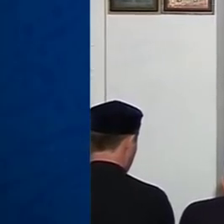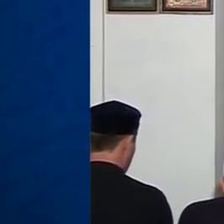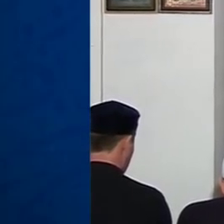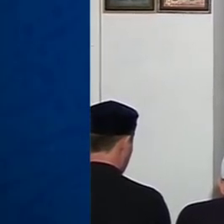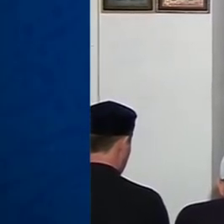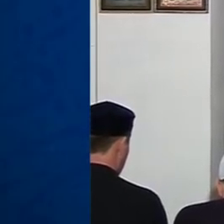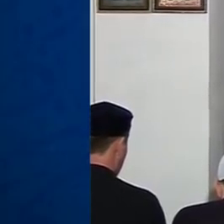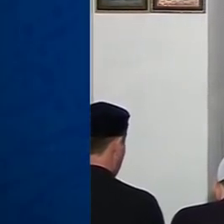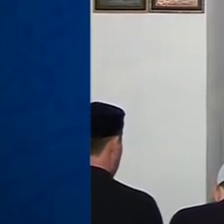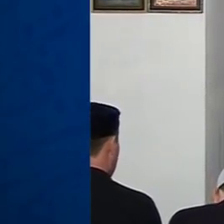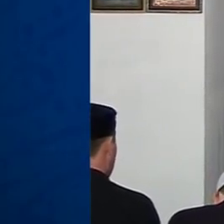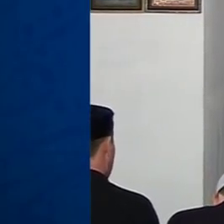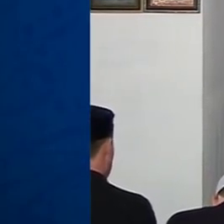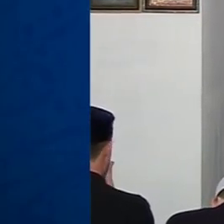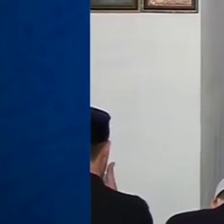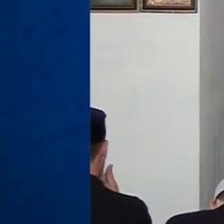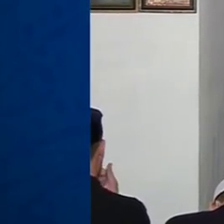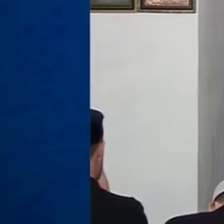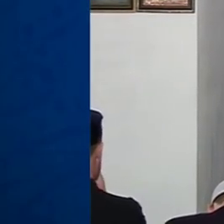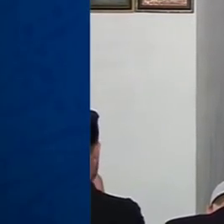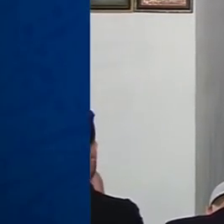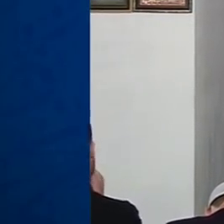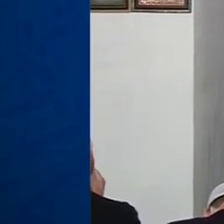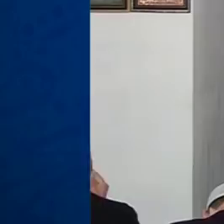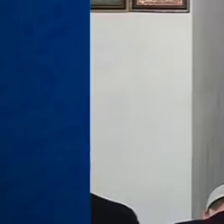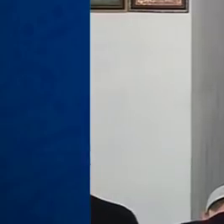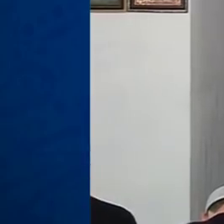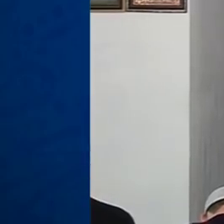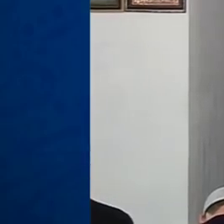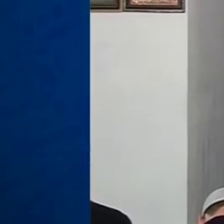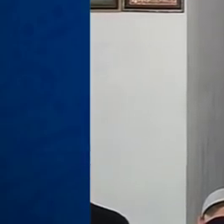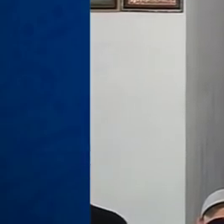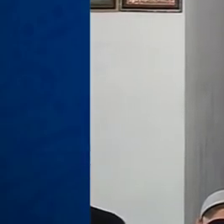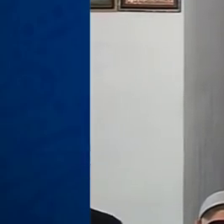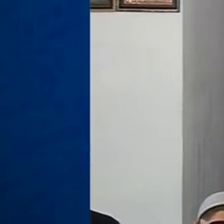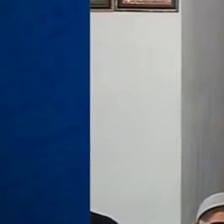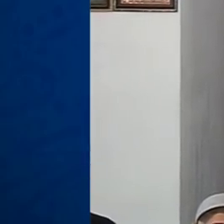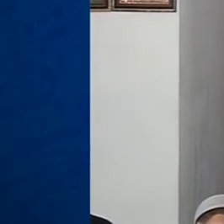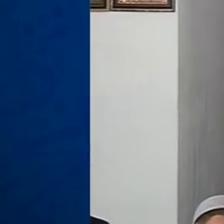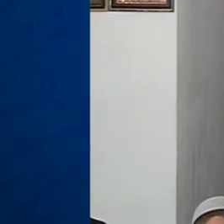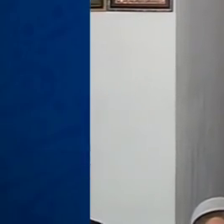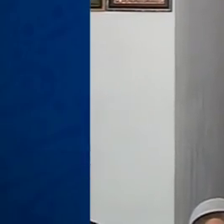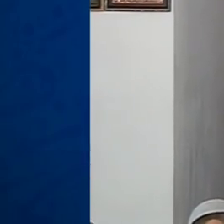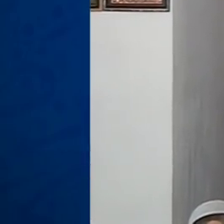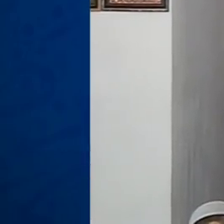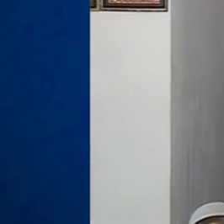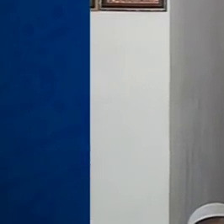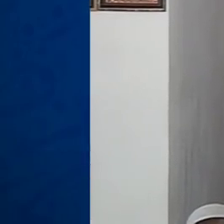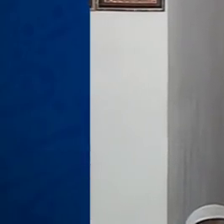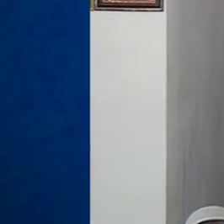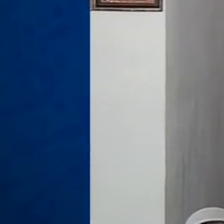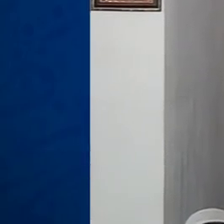اللهم لا سهل إلا ما جعلته سهلا وإن شئت جعلت الحزن سهلا بقدرتك يا أرحم